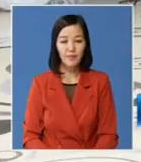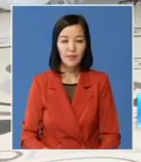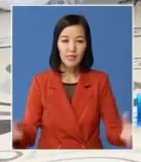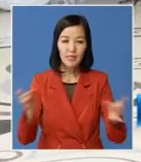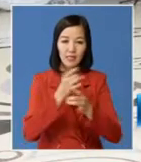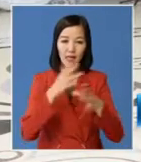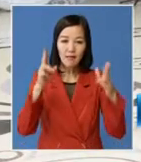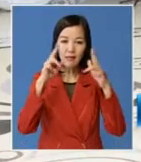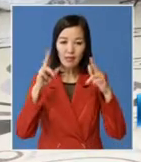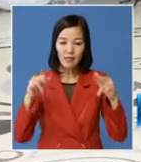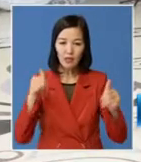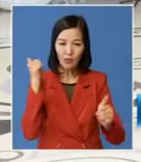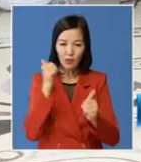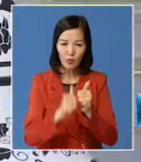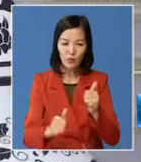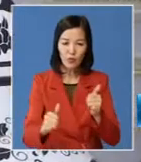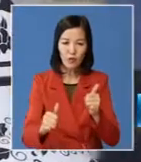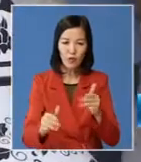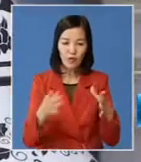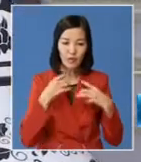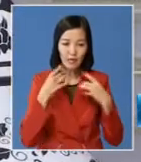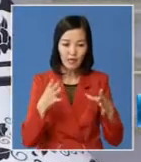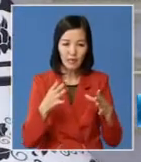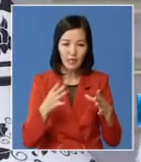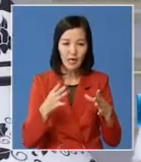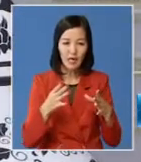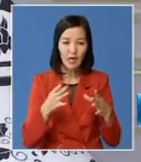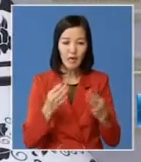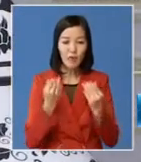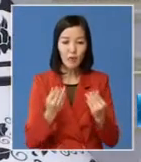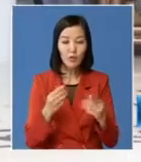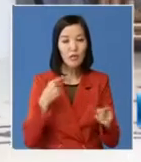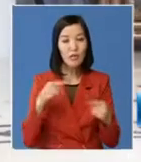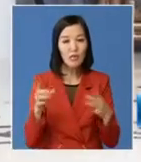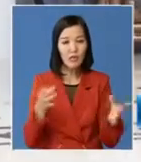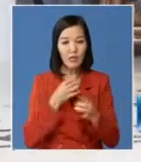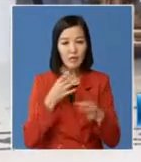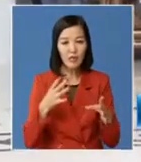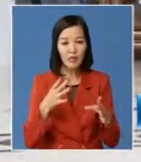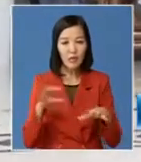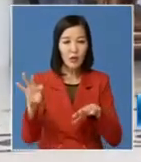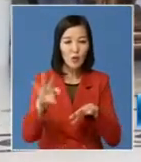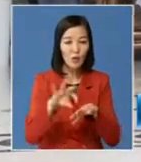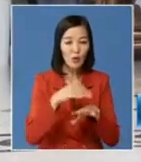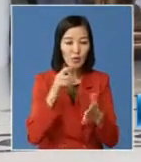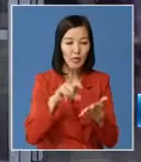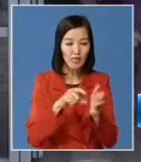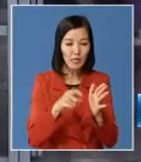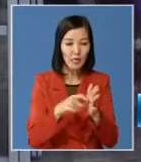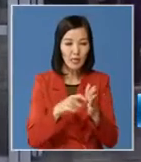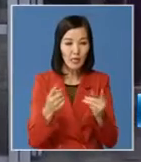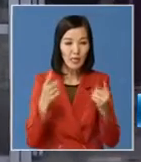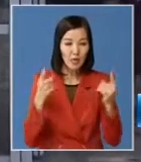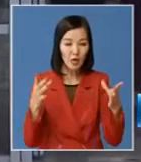Салтанат сарайында күнде жиын, күнде той, бірақ мына бас қосу өзгесіне ұқсамайды. Жас жұбайлардың некесі қиылатын залда нағыз